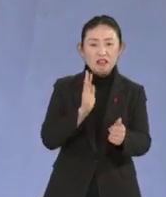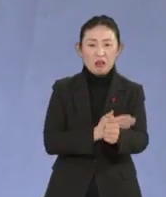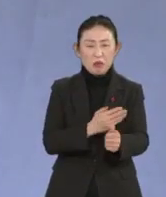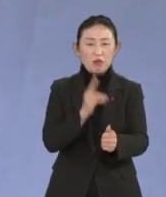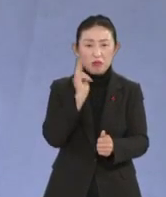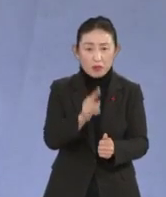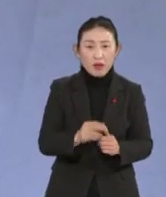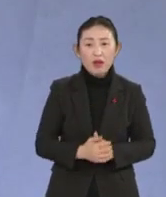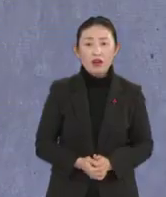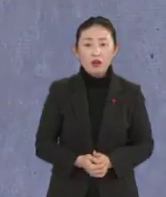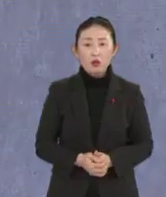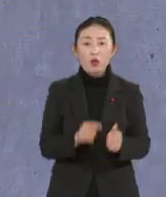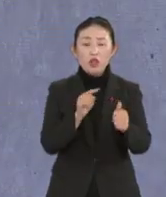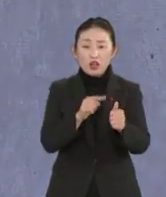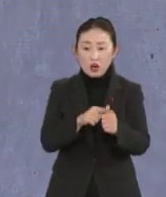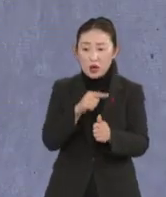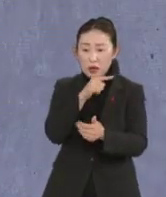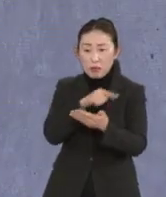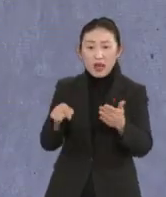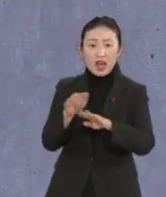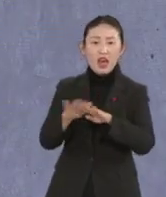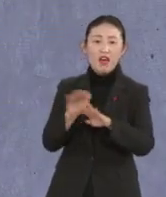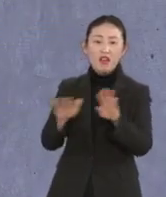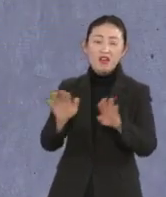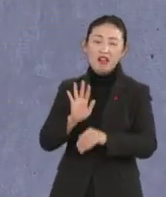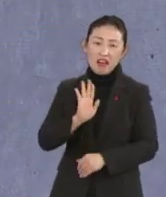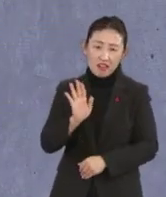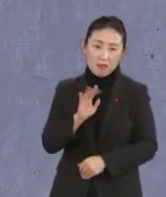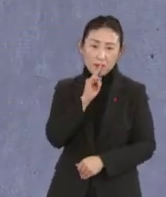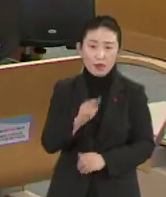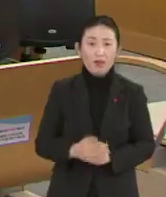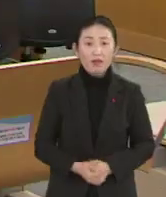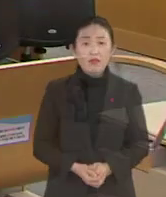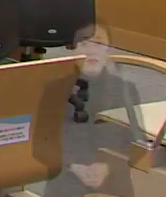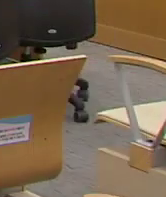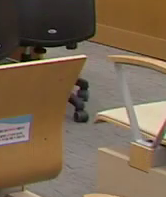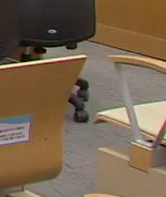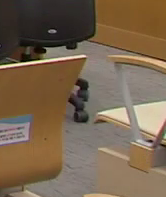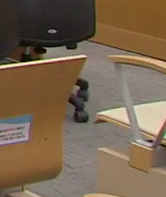상당하고 a씨가 피해 회복을 위한 조치를 하지 않았다고 밝혔습니다